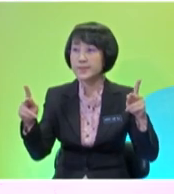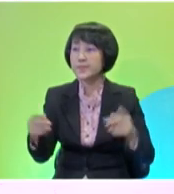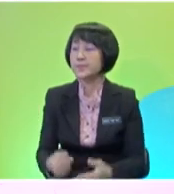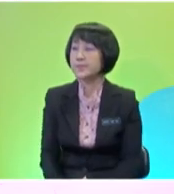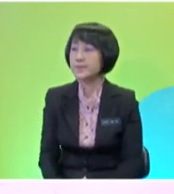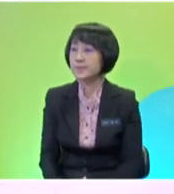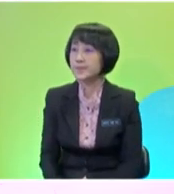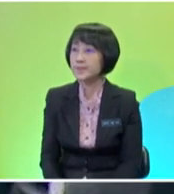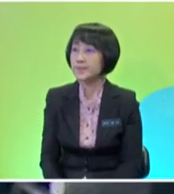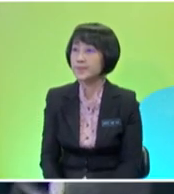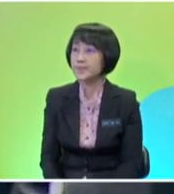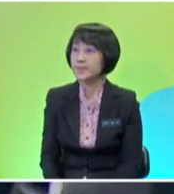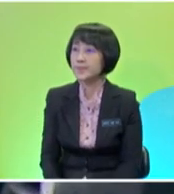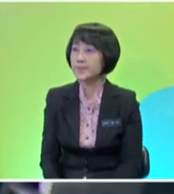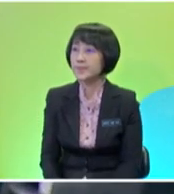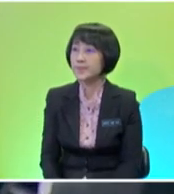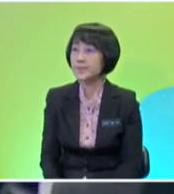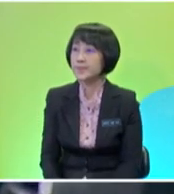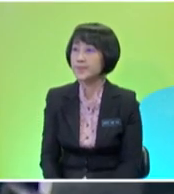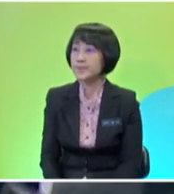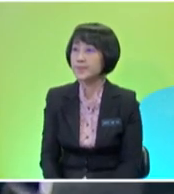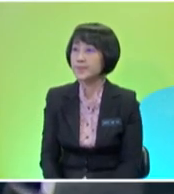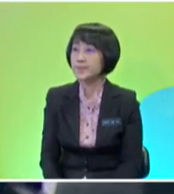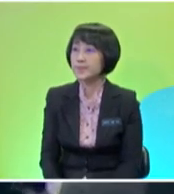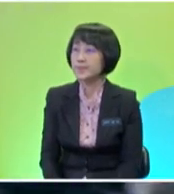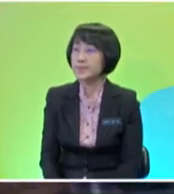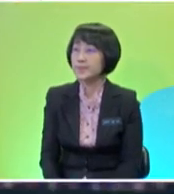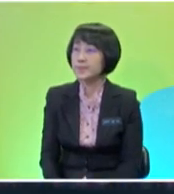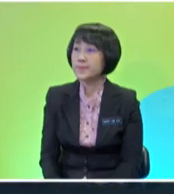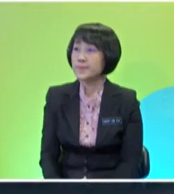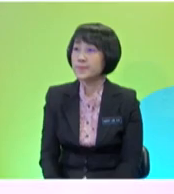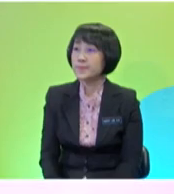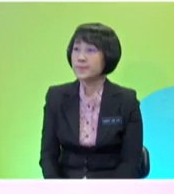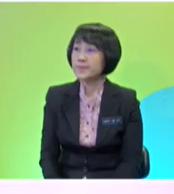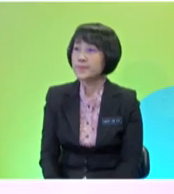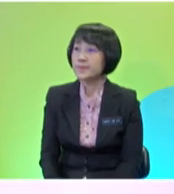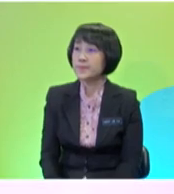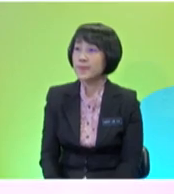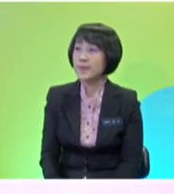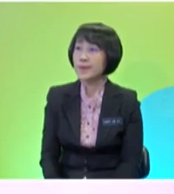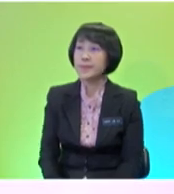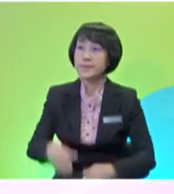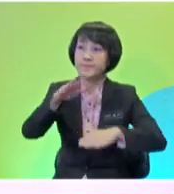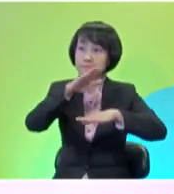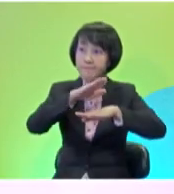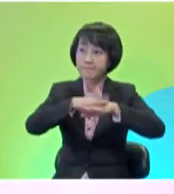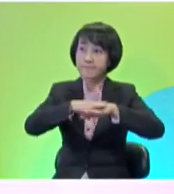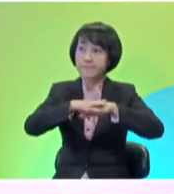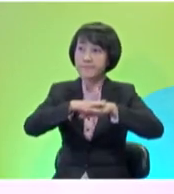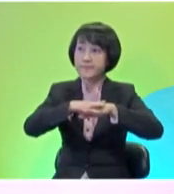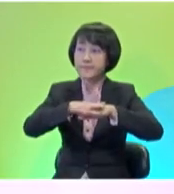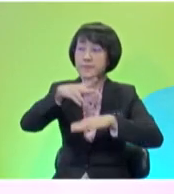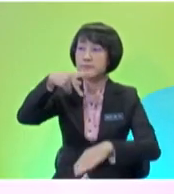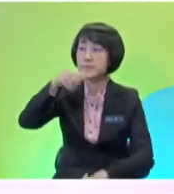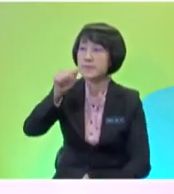kanan. Baik. Okey, kalau Ifan boleh lihat kat sini, okey, dia bongkar penyambung. Okey, bahagian atas ialah panel solar warna